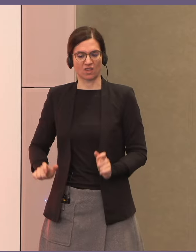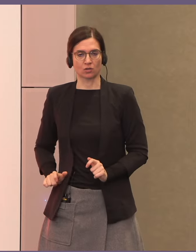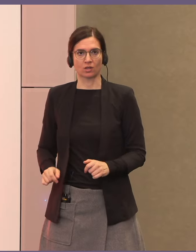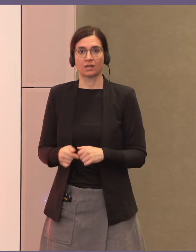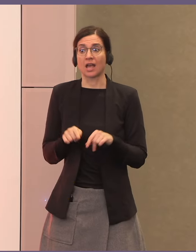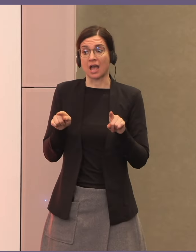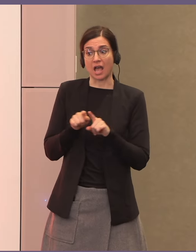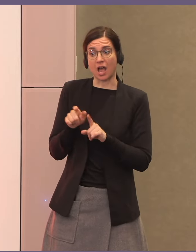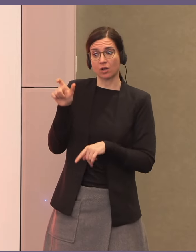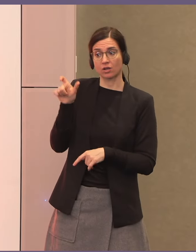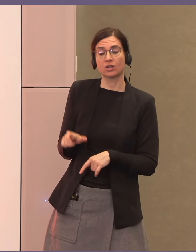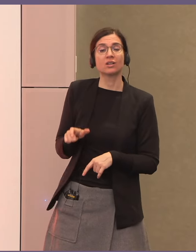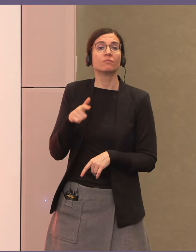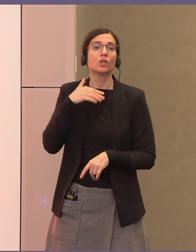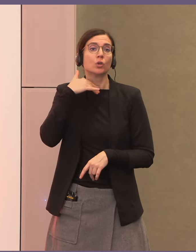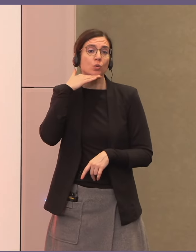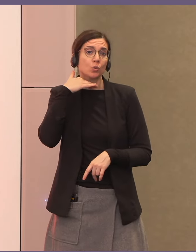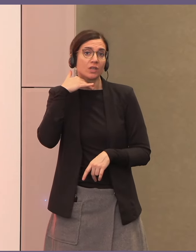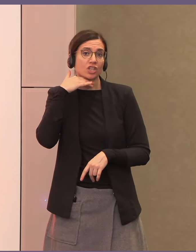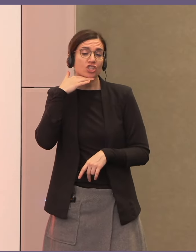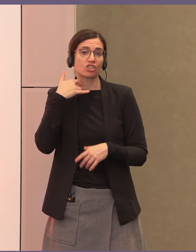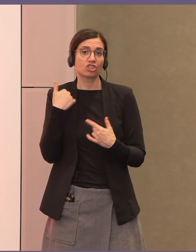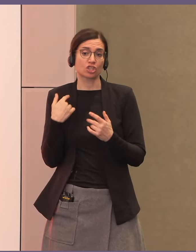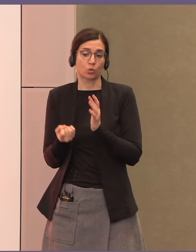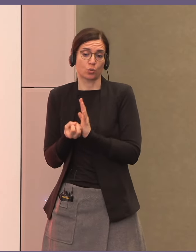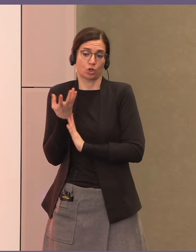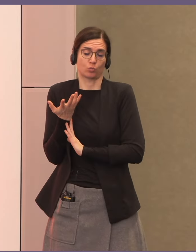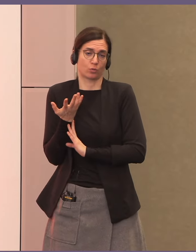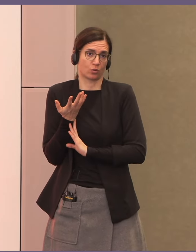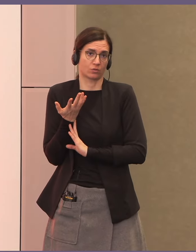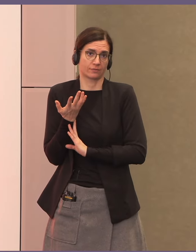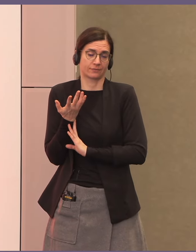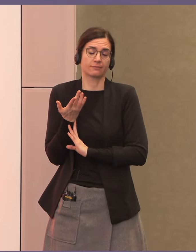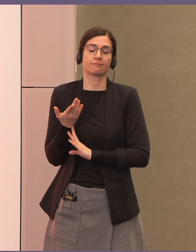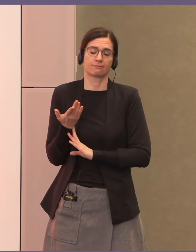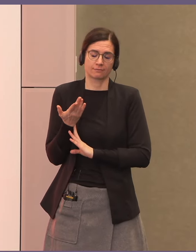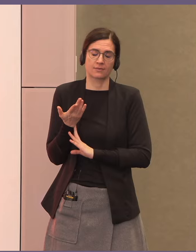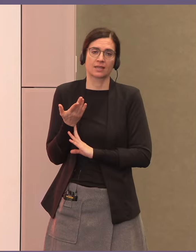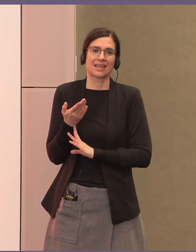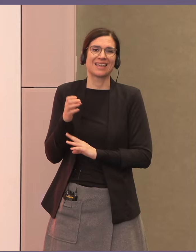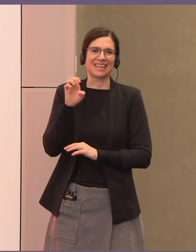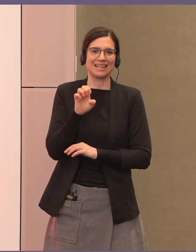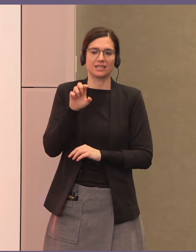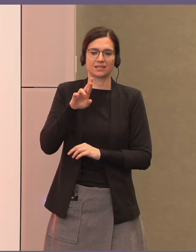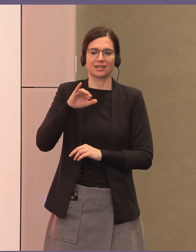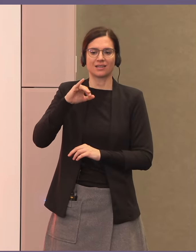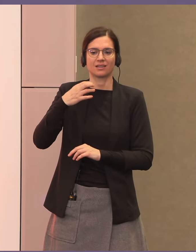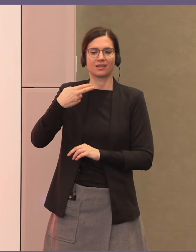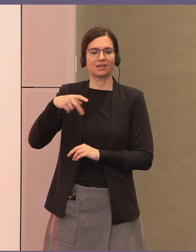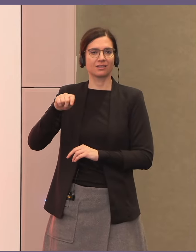als Frau jüdischer Herkunft. Und da muss man gleich betonen, Elise Richter war seit